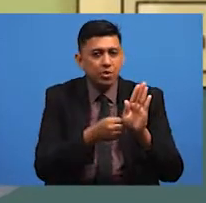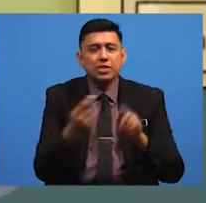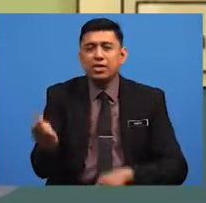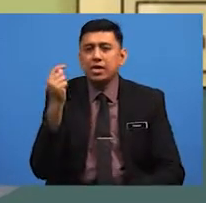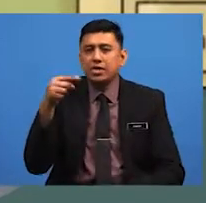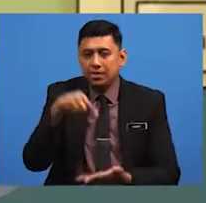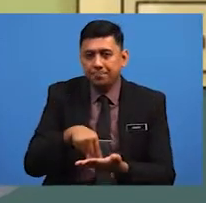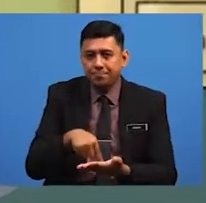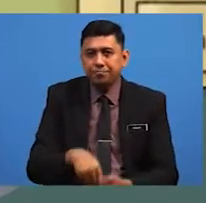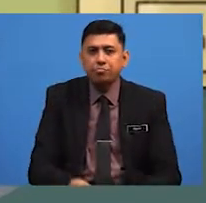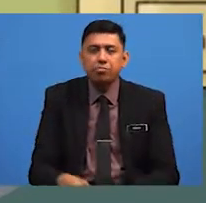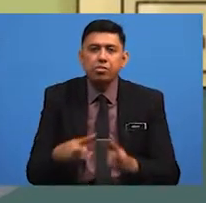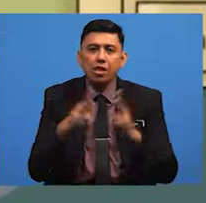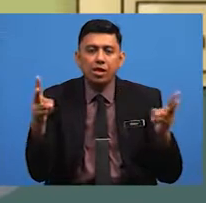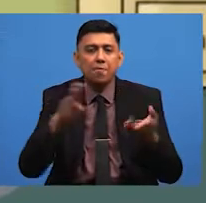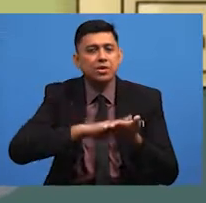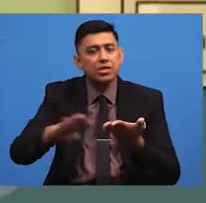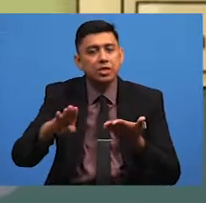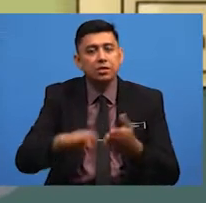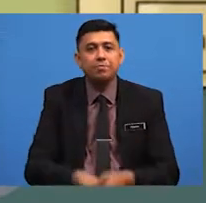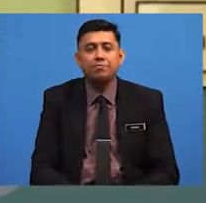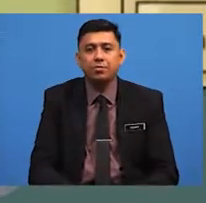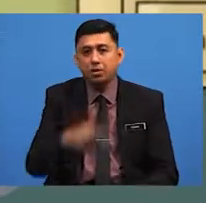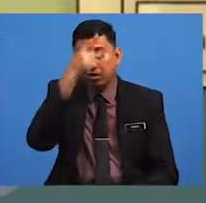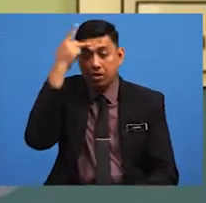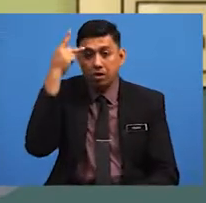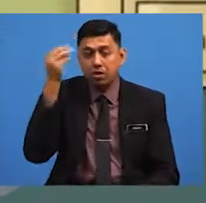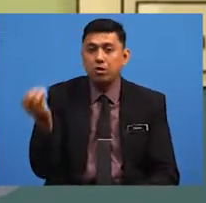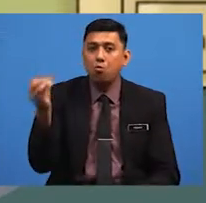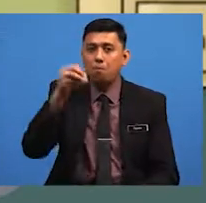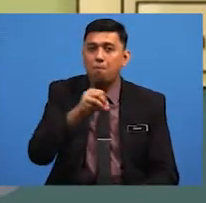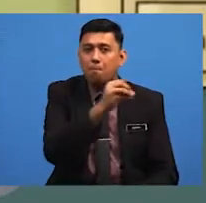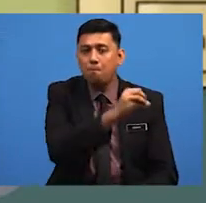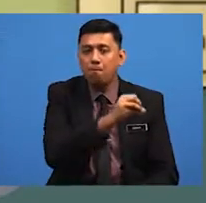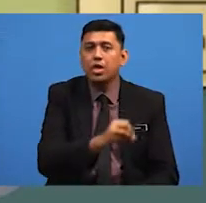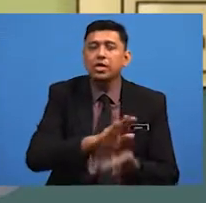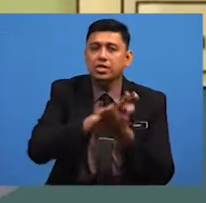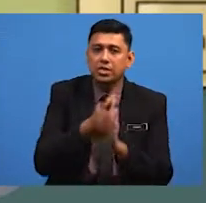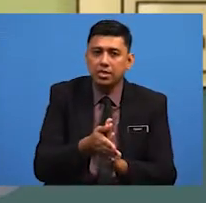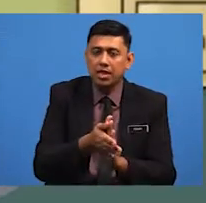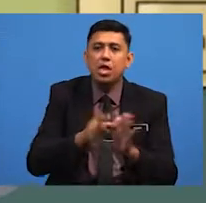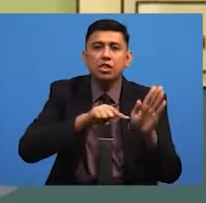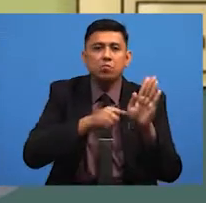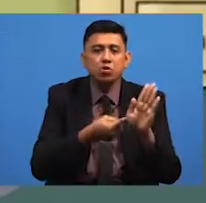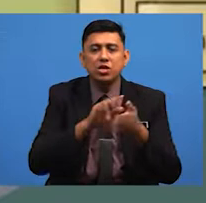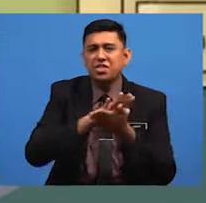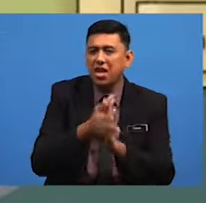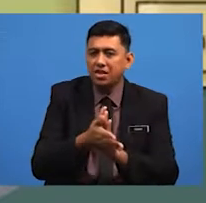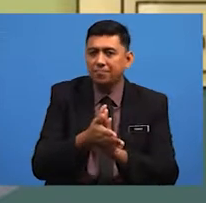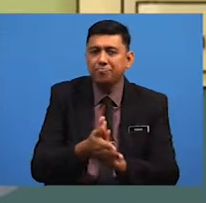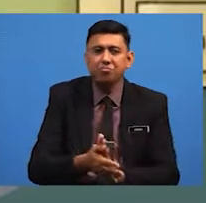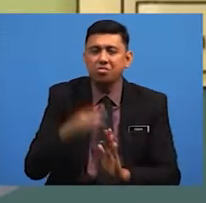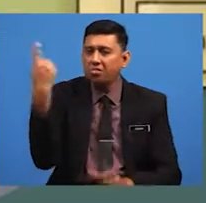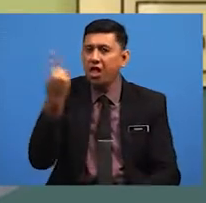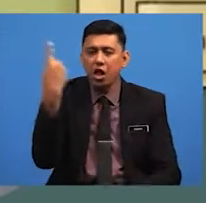ini adalah amat bersih kiranya Allah merupakan kejadian semulajadi yang sentiasa